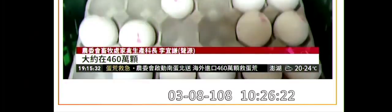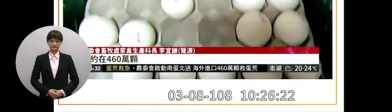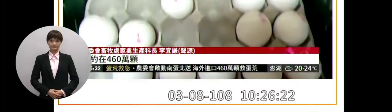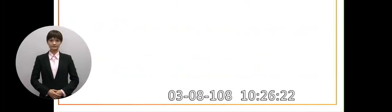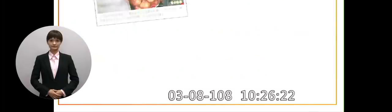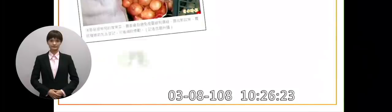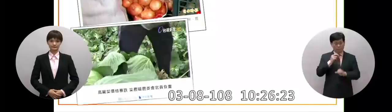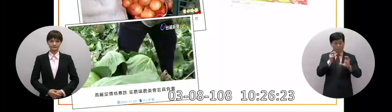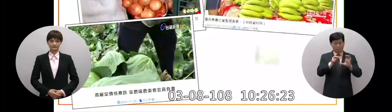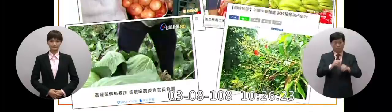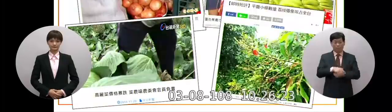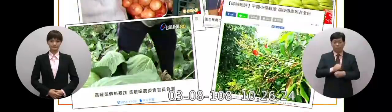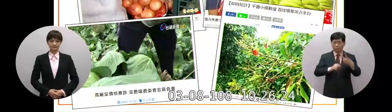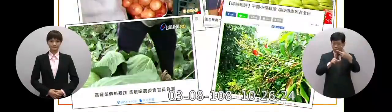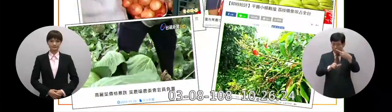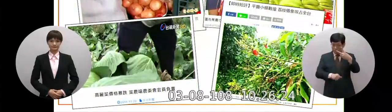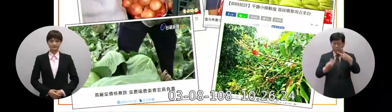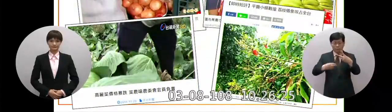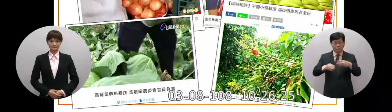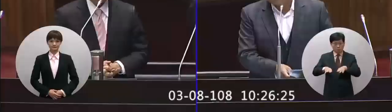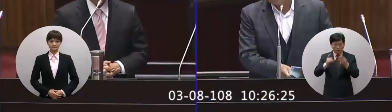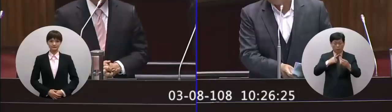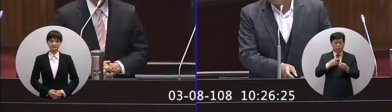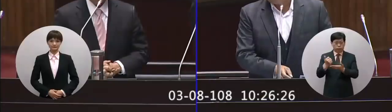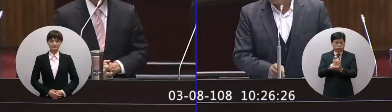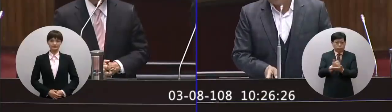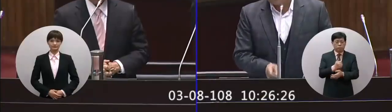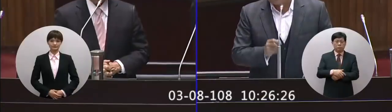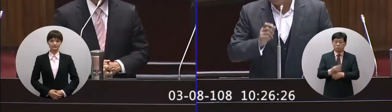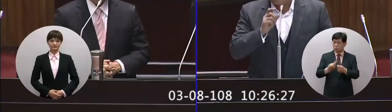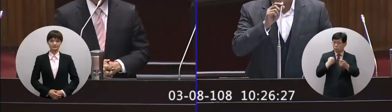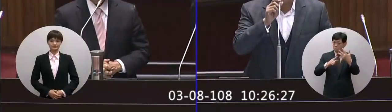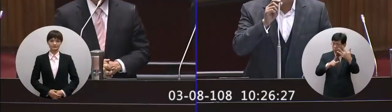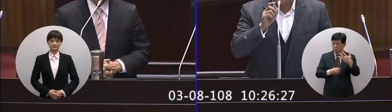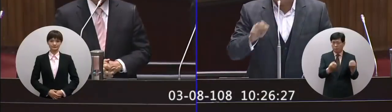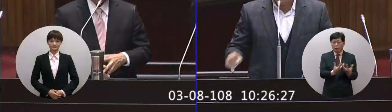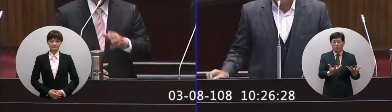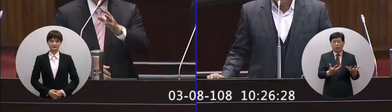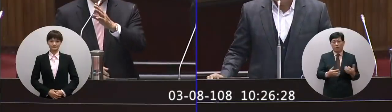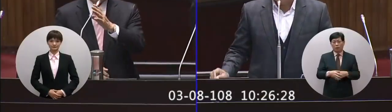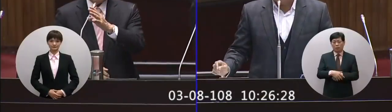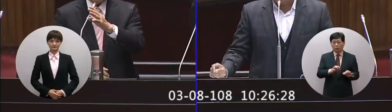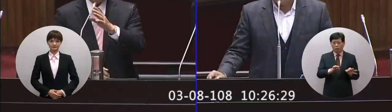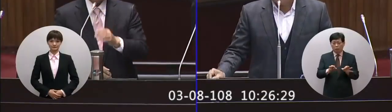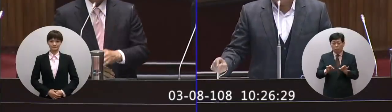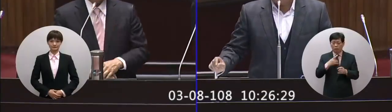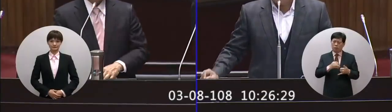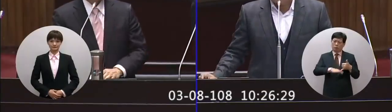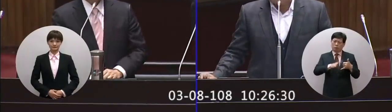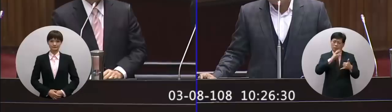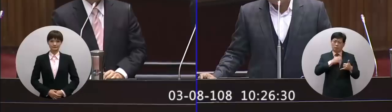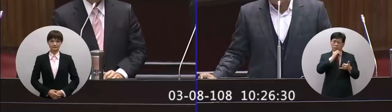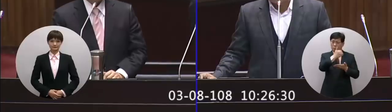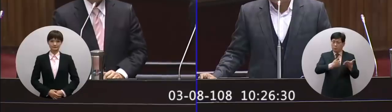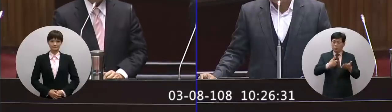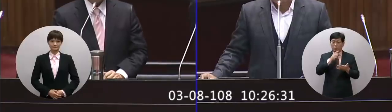好，我们看到了哈，二月份才启动这样的机制啊，去年八月份发生的事情，那从南部调